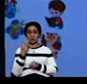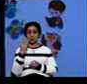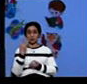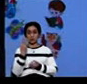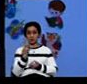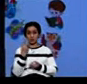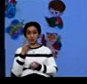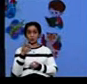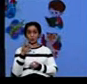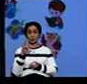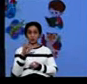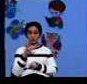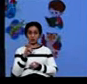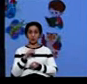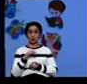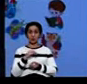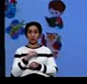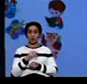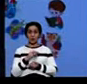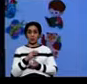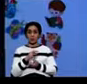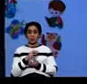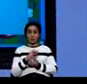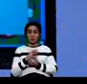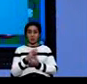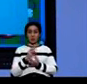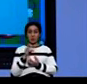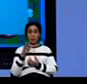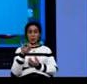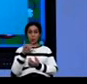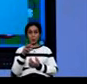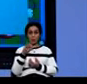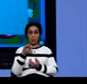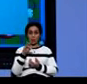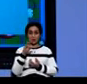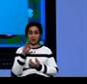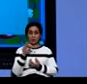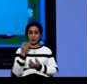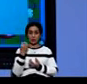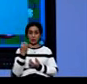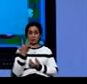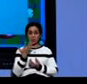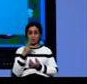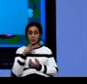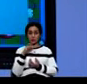три розы. Следующее предложение. У Малики пять тюльпа...